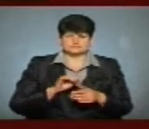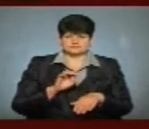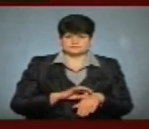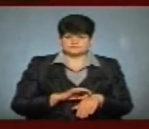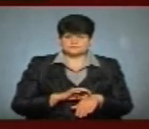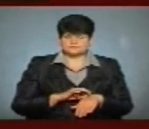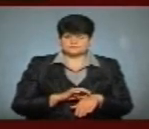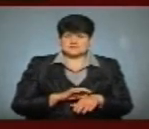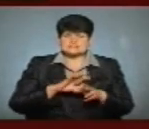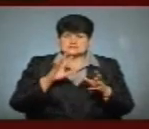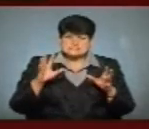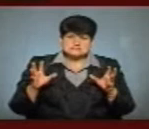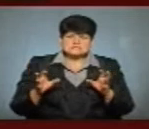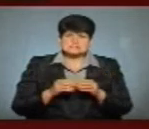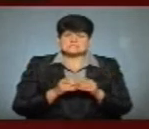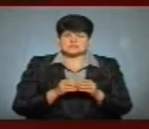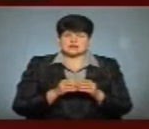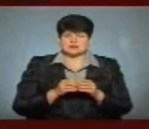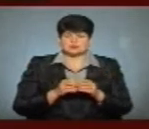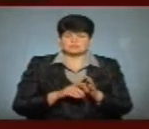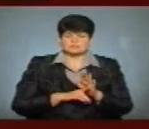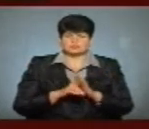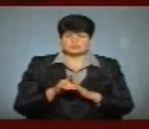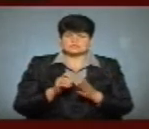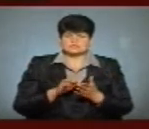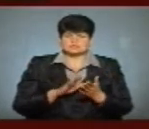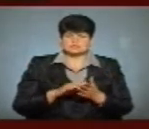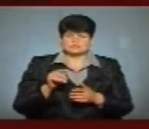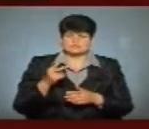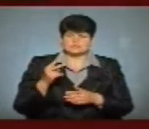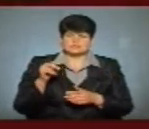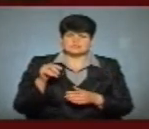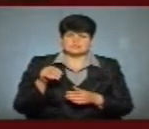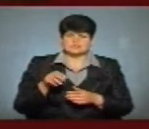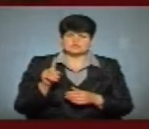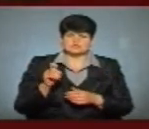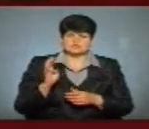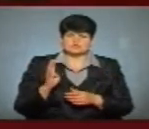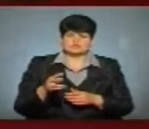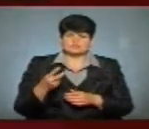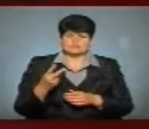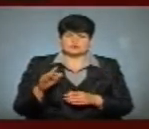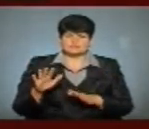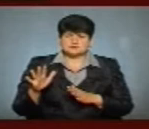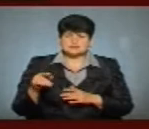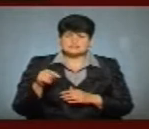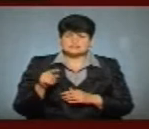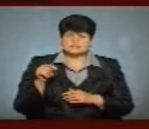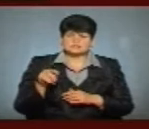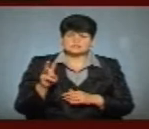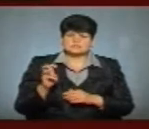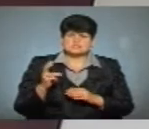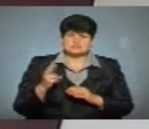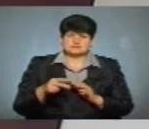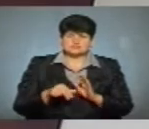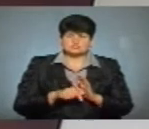інфікування. Загалом з початку пандемії в області зареєстрували 2142 випадки COVID-19, з них 1326